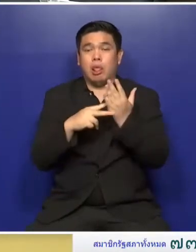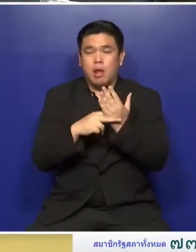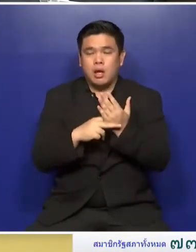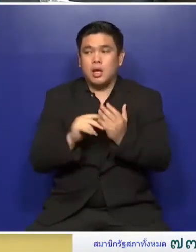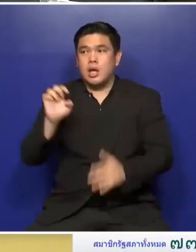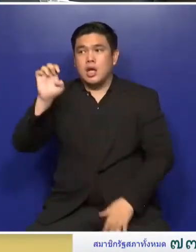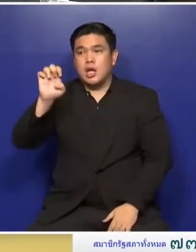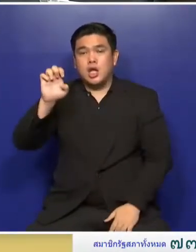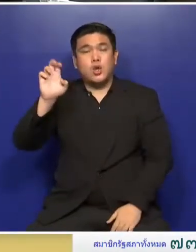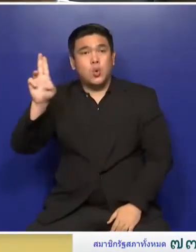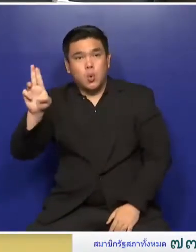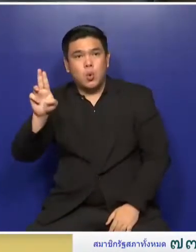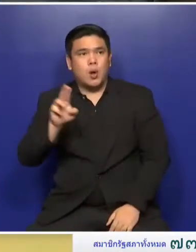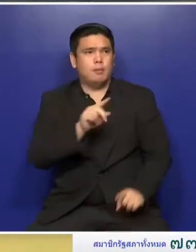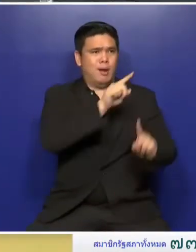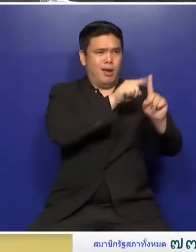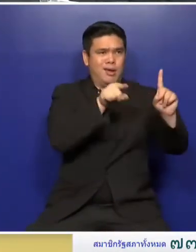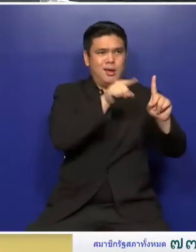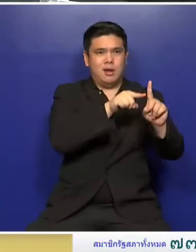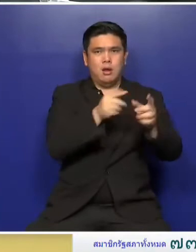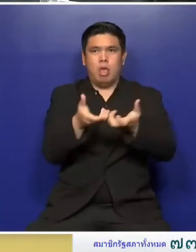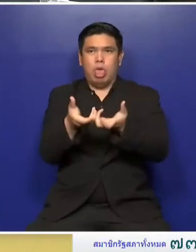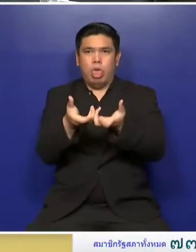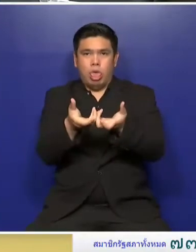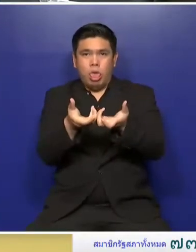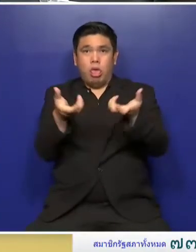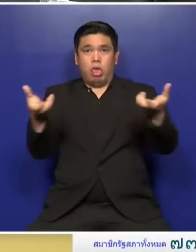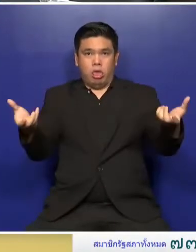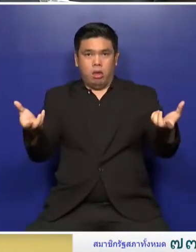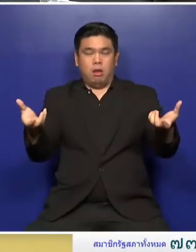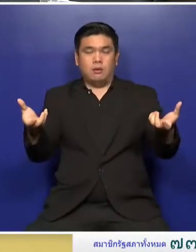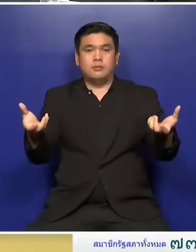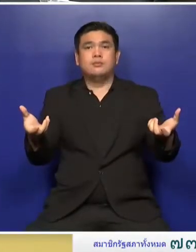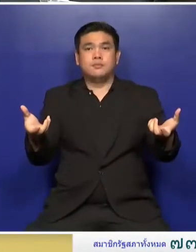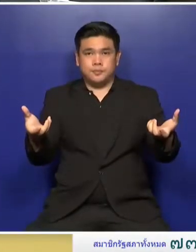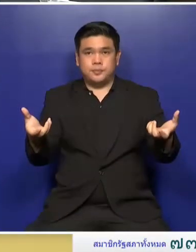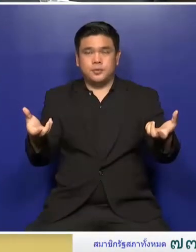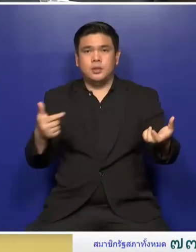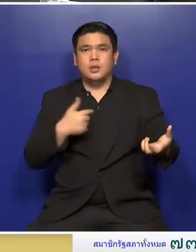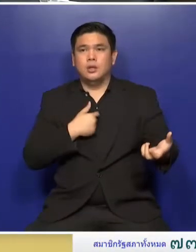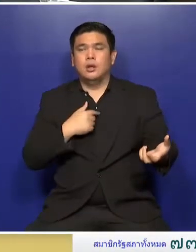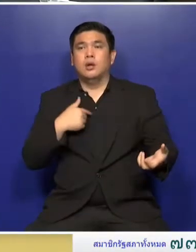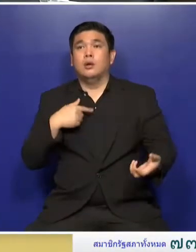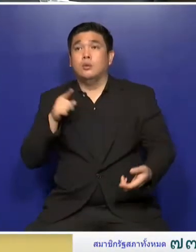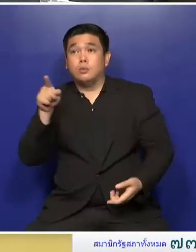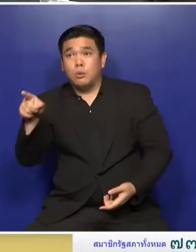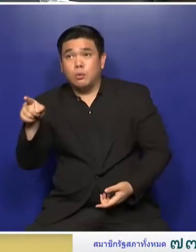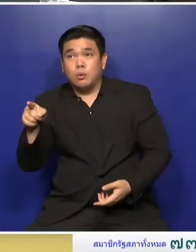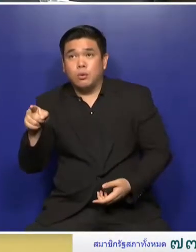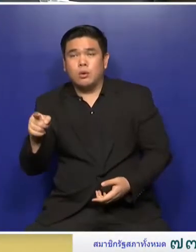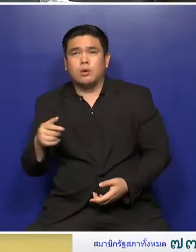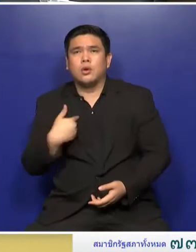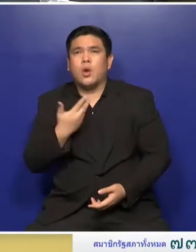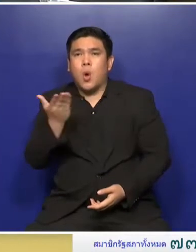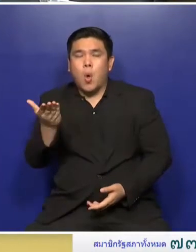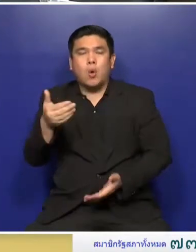แล้วก็สาร้าชาศให้เค้าแยกอกจากแบัไม่ใช่นั้นแล้ว การที่เราได้รับโวต้าผ่อนปล